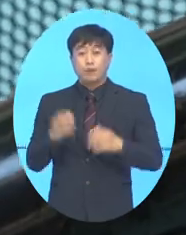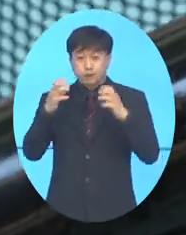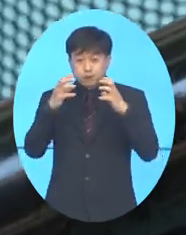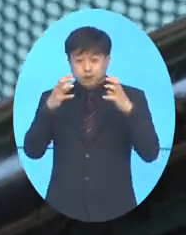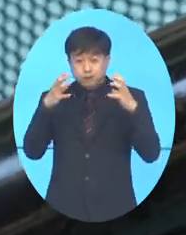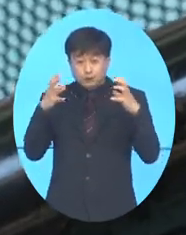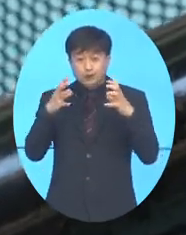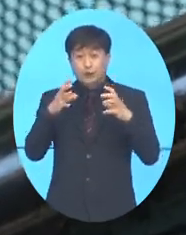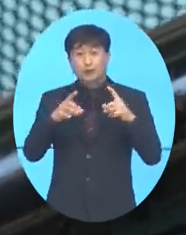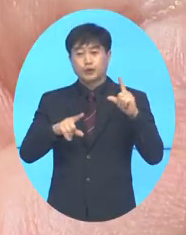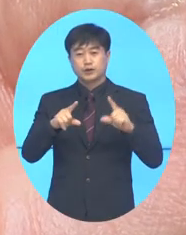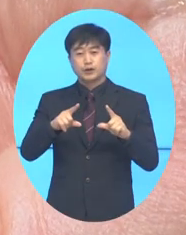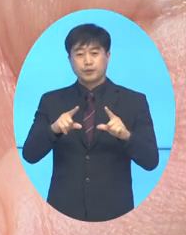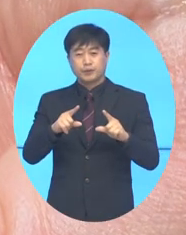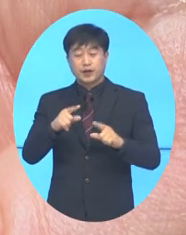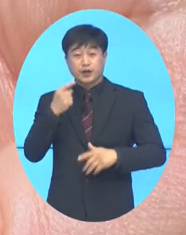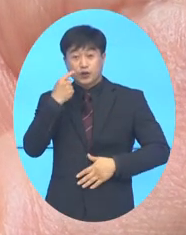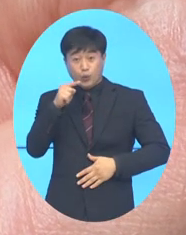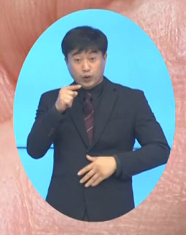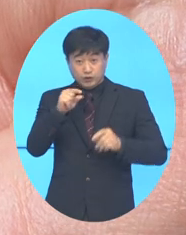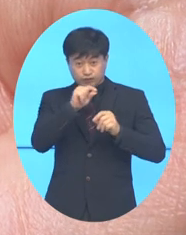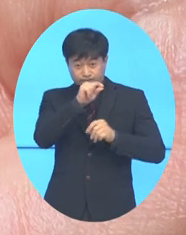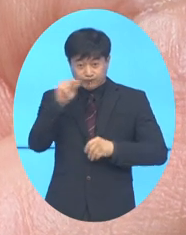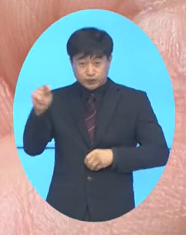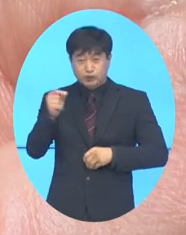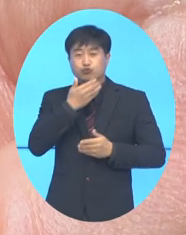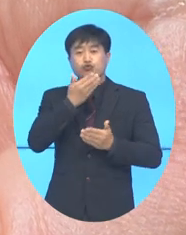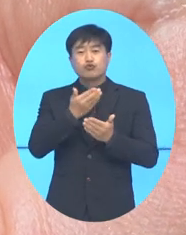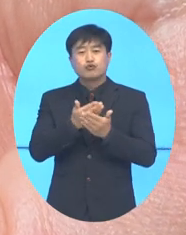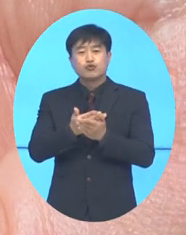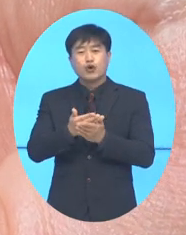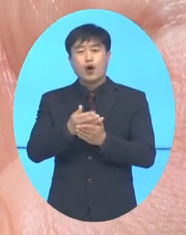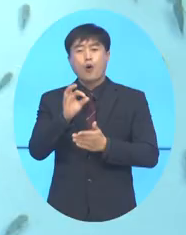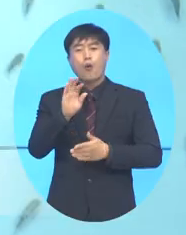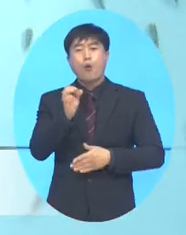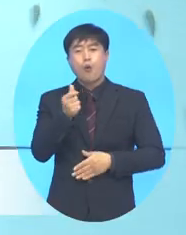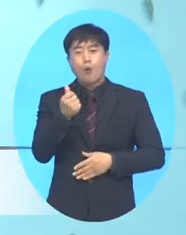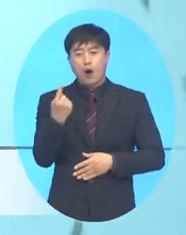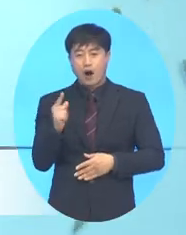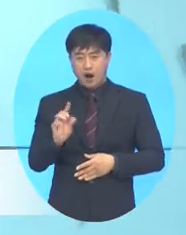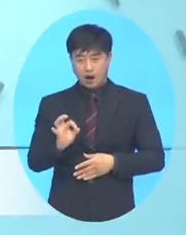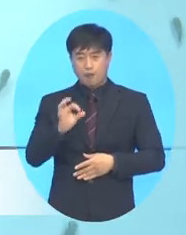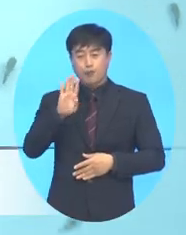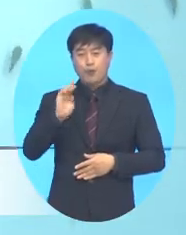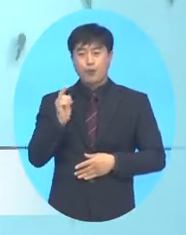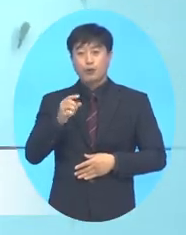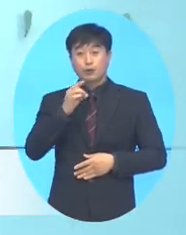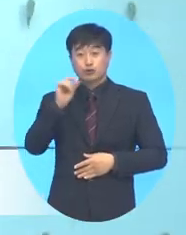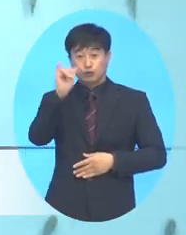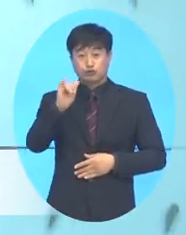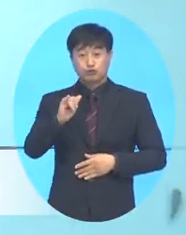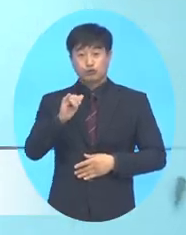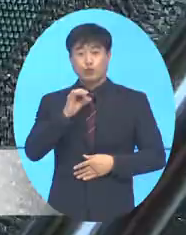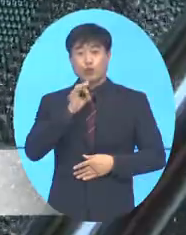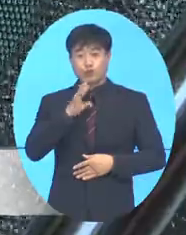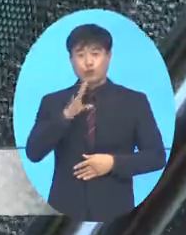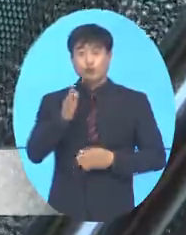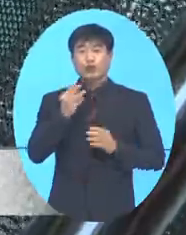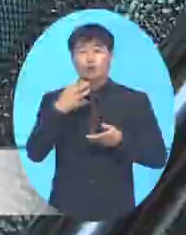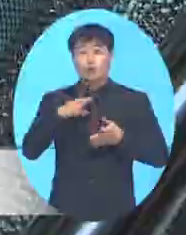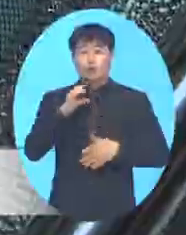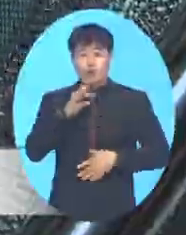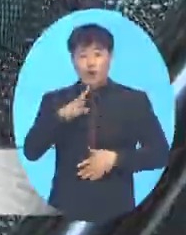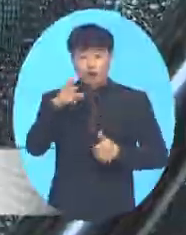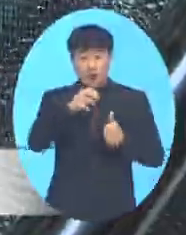복스럽게 통통한 몸매에 황금빛 선명한 줄을 뽐내는 귀하신몸 황복. 전국에서 유일하게 경기도에서만 잡히는 고급